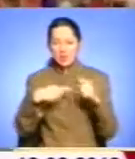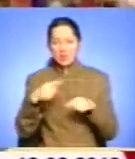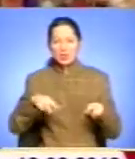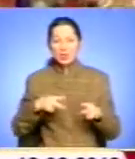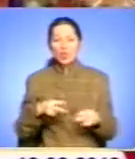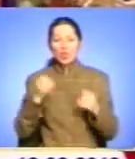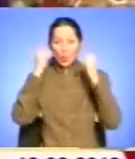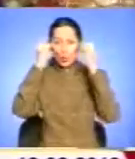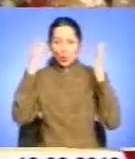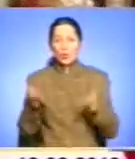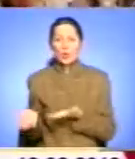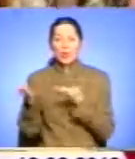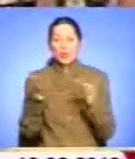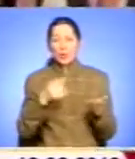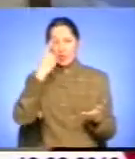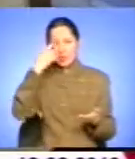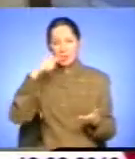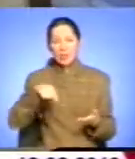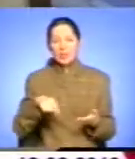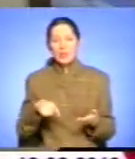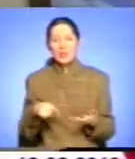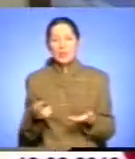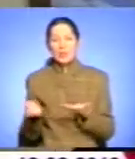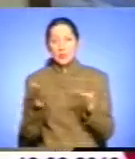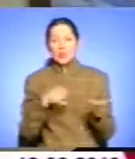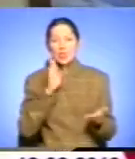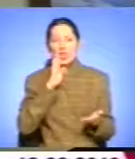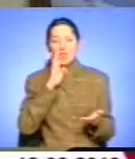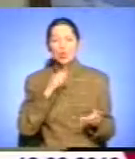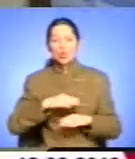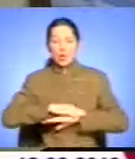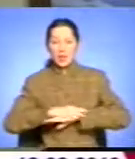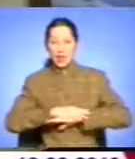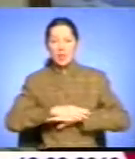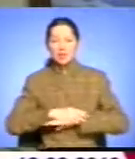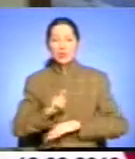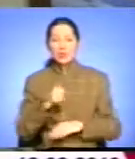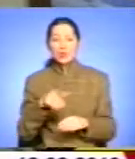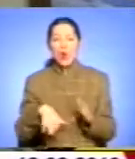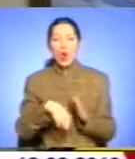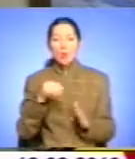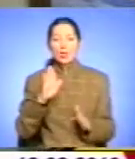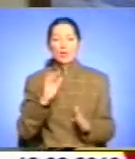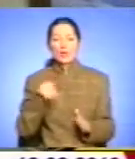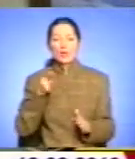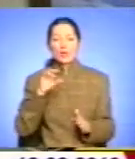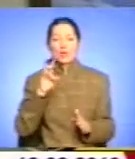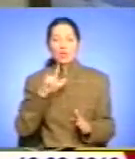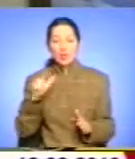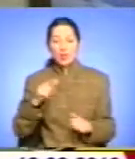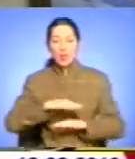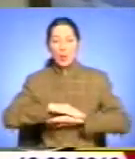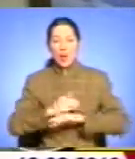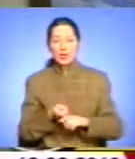повага один до одного. Чому обрали саме віденський бал? Ну, це історія, європейська